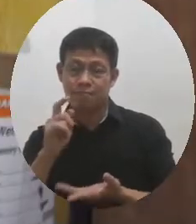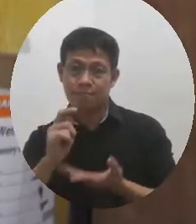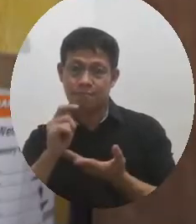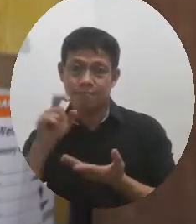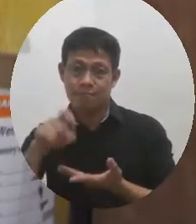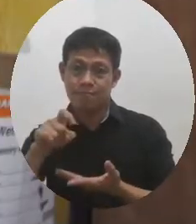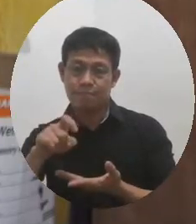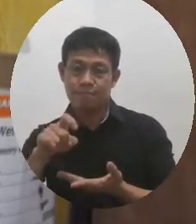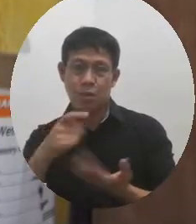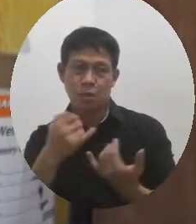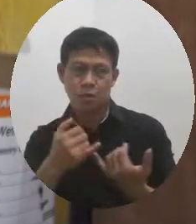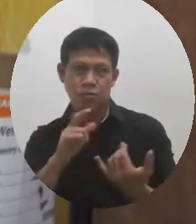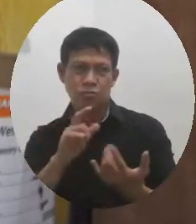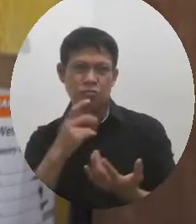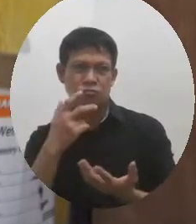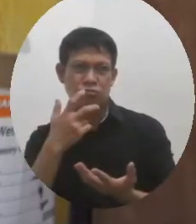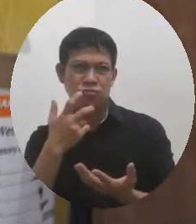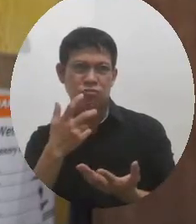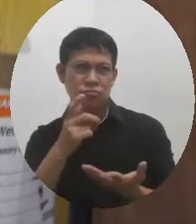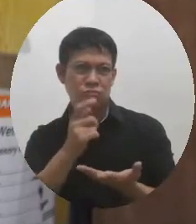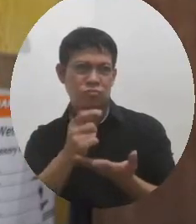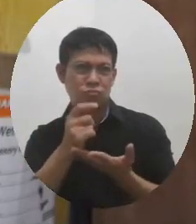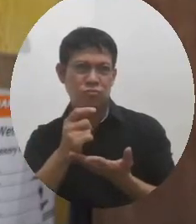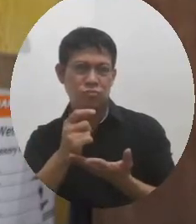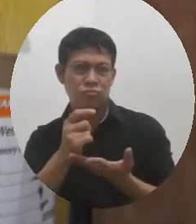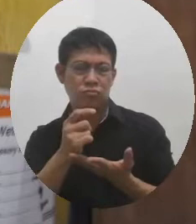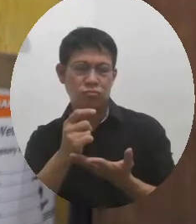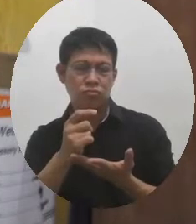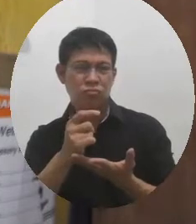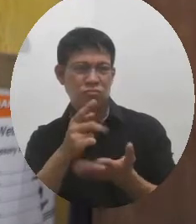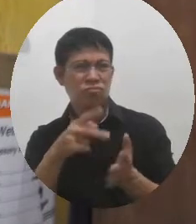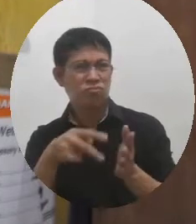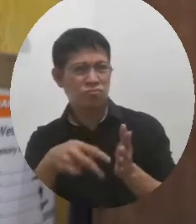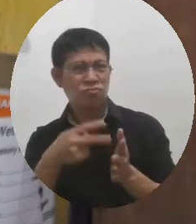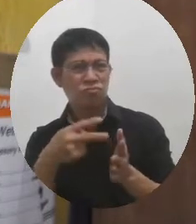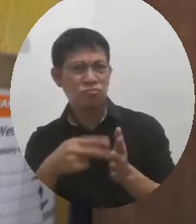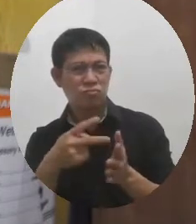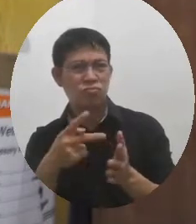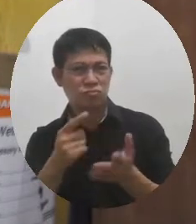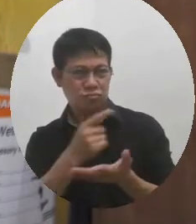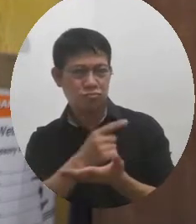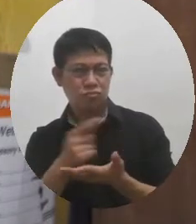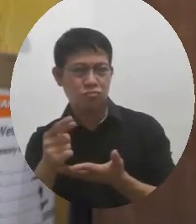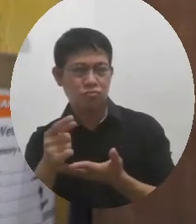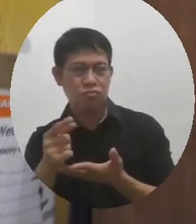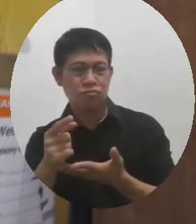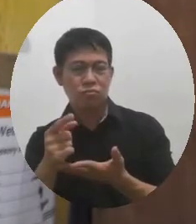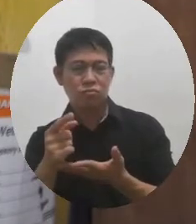ngayon, meron po siyang therapy na ginagawa. Minsan po, 2 times a week. Minsan,